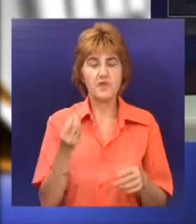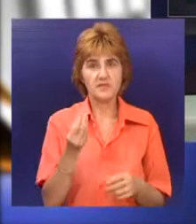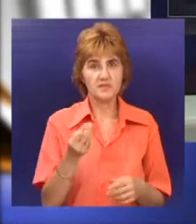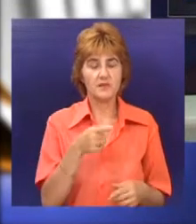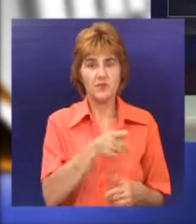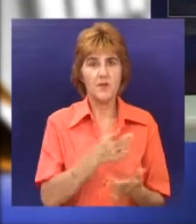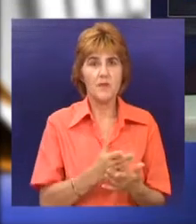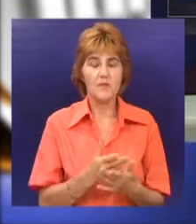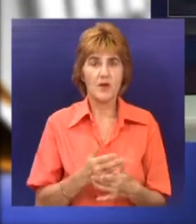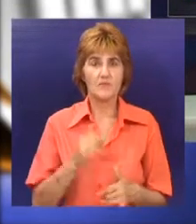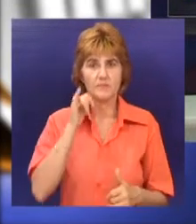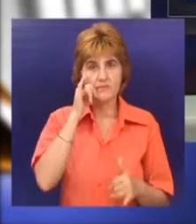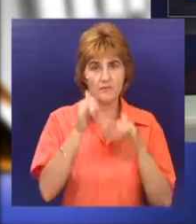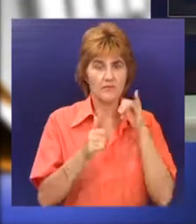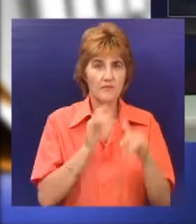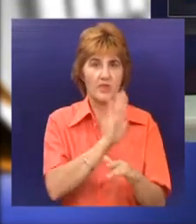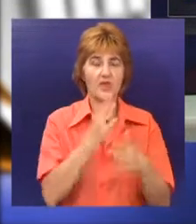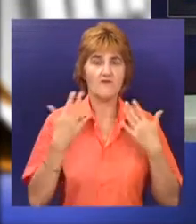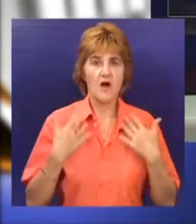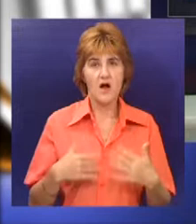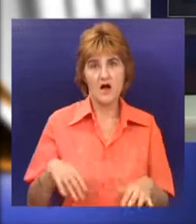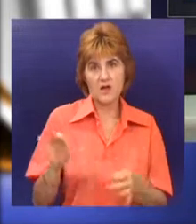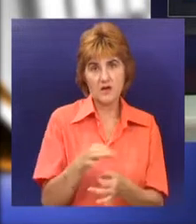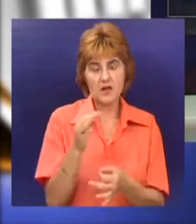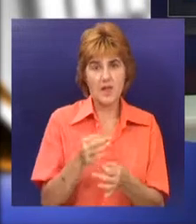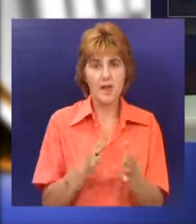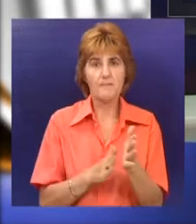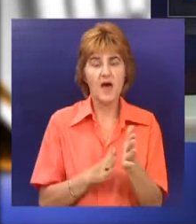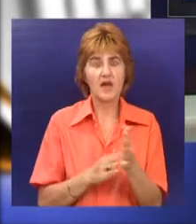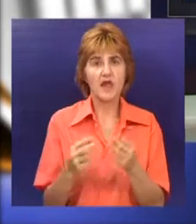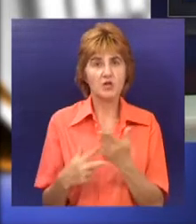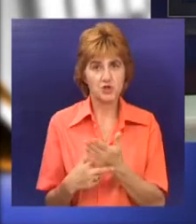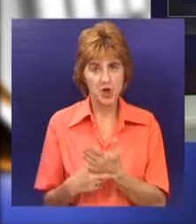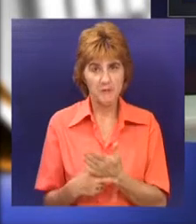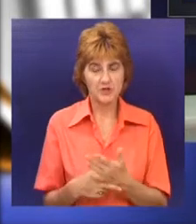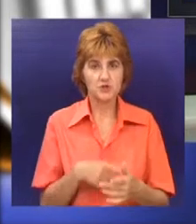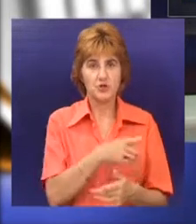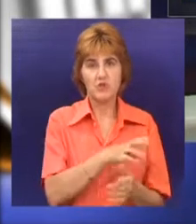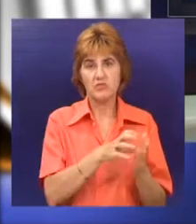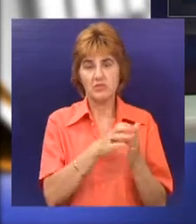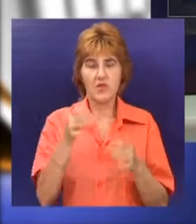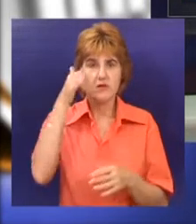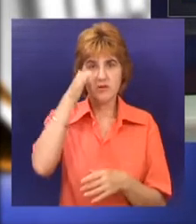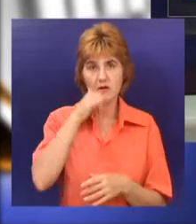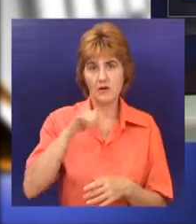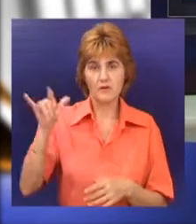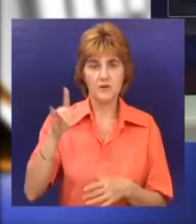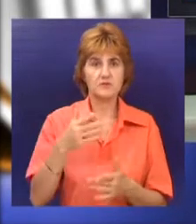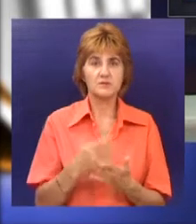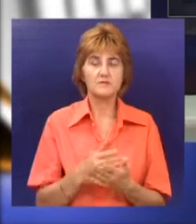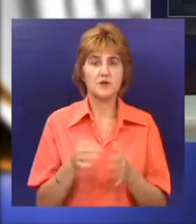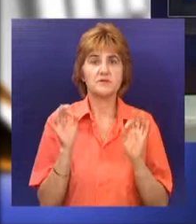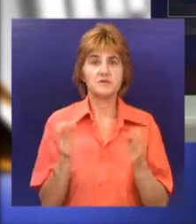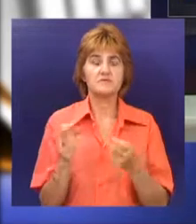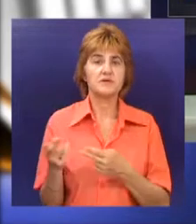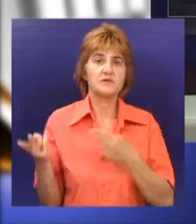je ugošćena kod kreatorke njihovih haljina Marije Šabić. Ove četiri dame nastavile su put dalje pošto su bile specijalni gosti na